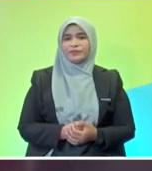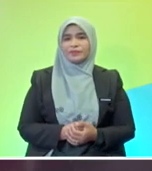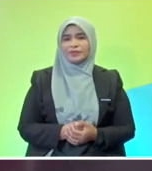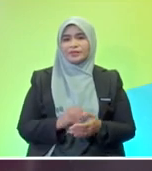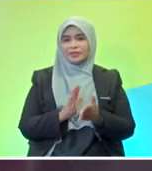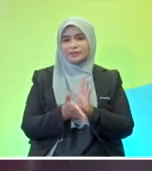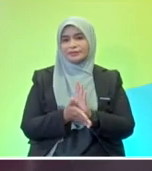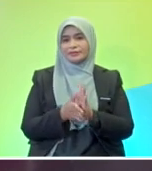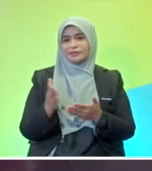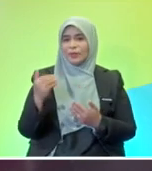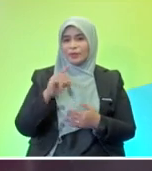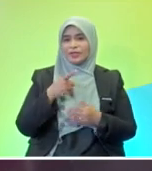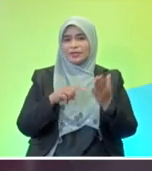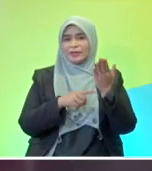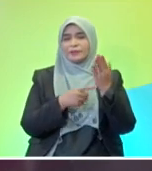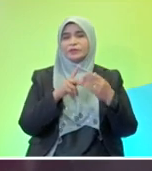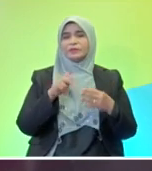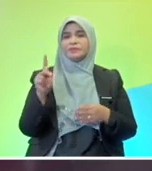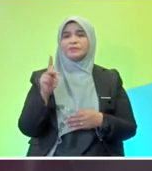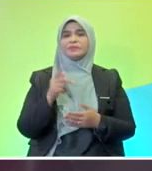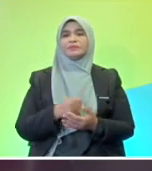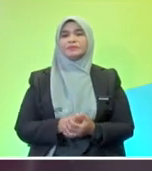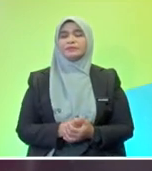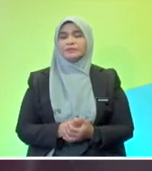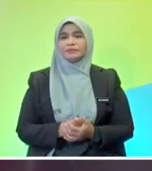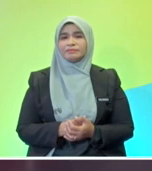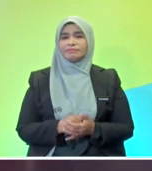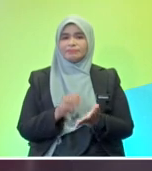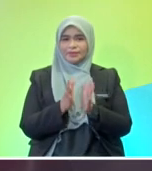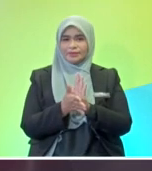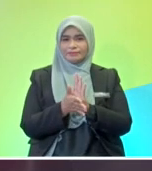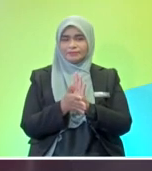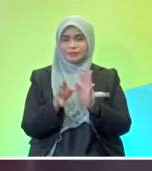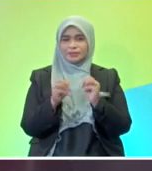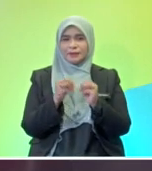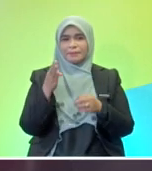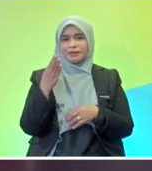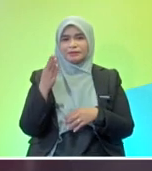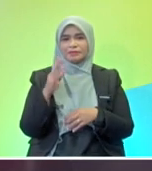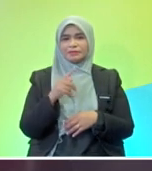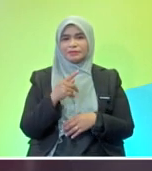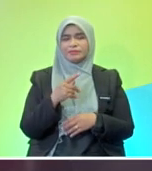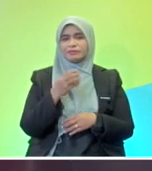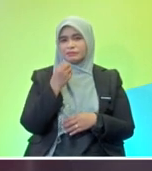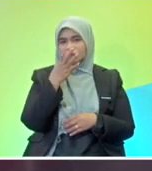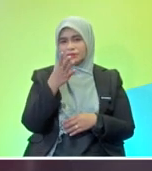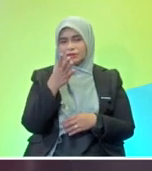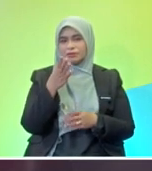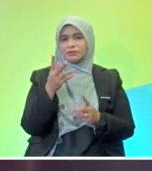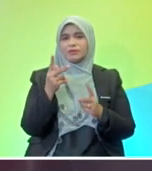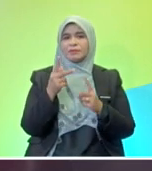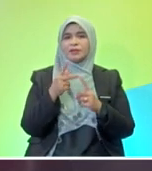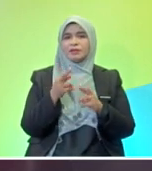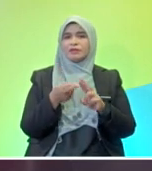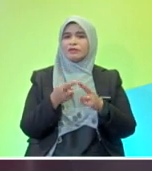kita mulakan. Okey cikgu, jom kita mulakan. Tapi kan cikgu macam biasa kita nak pesanlah kepada rakan-rakan kan, kalau guna gunting tu kena